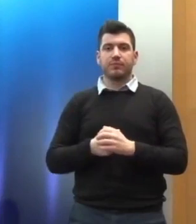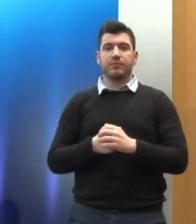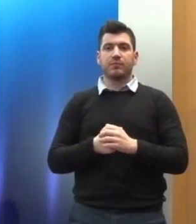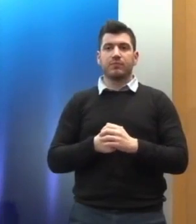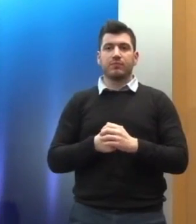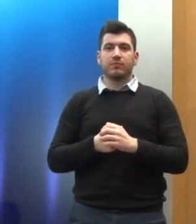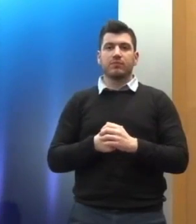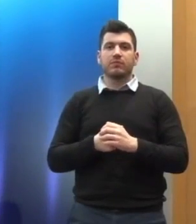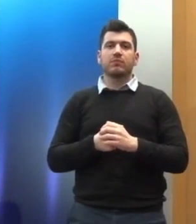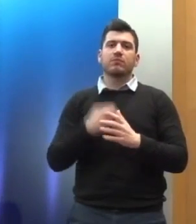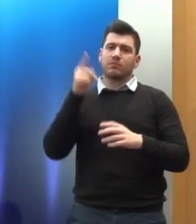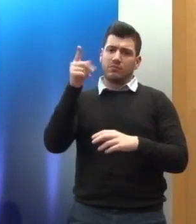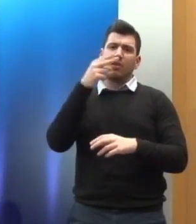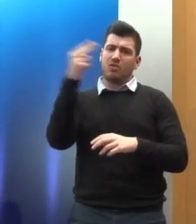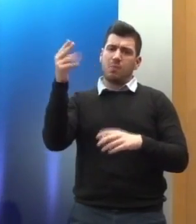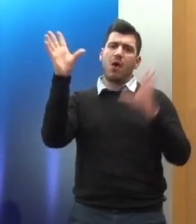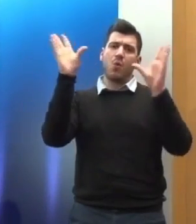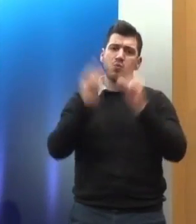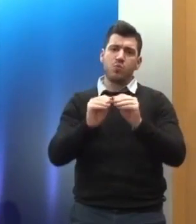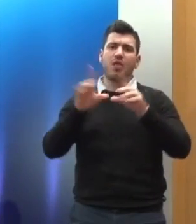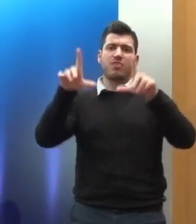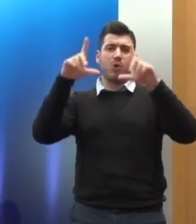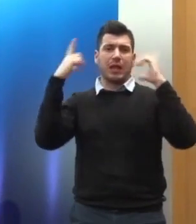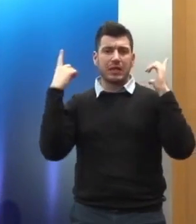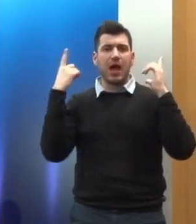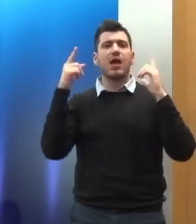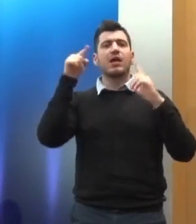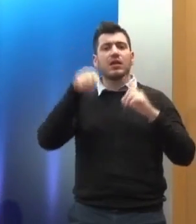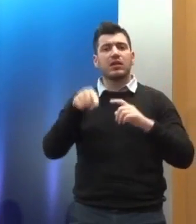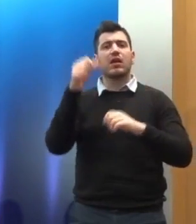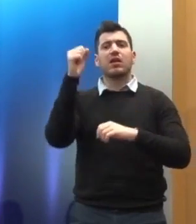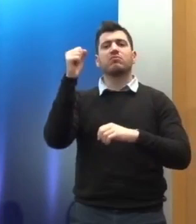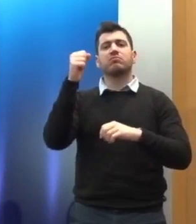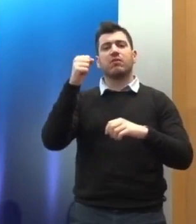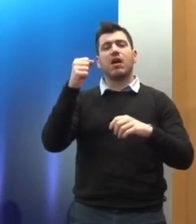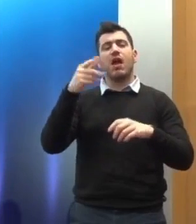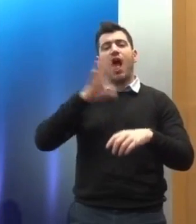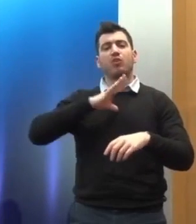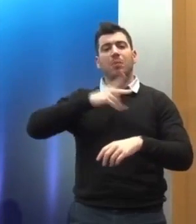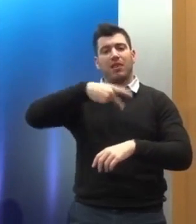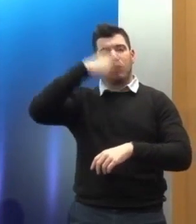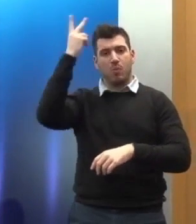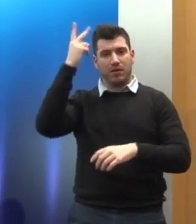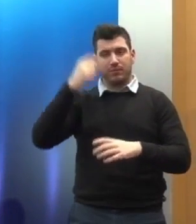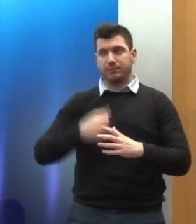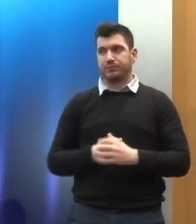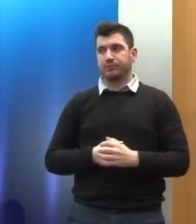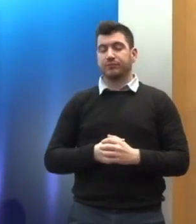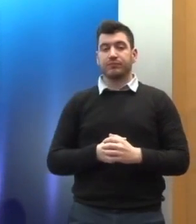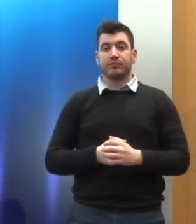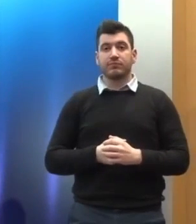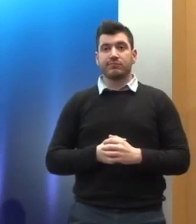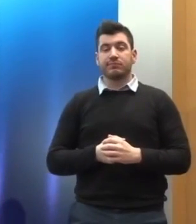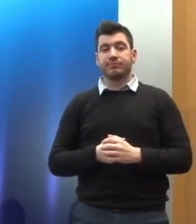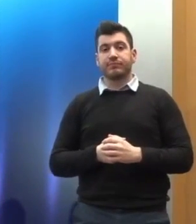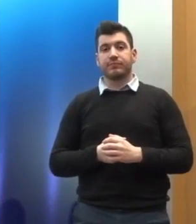της δημοκρατίας και αποτελεί ένα βασικό πυλώνα της στα ανθρώπινα δικαιώματα. Αφού πω ότι είναι πάρα πολύ άδικο